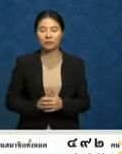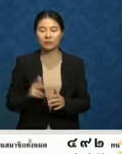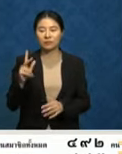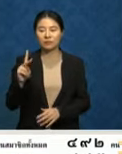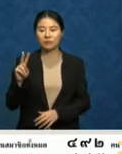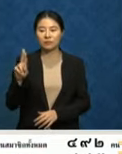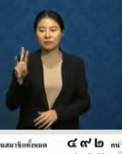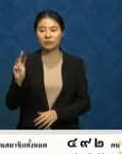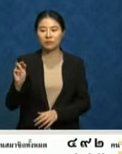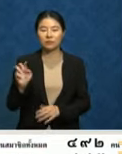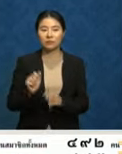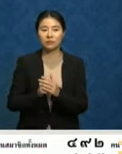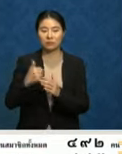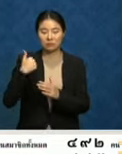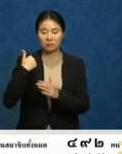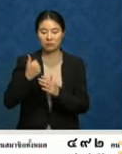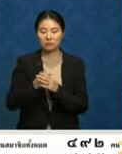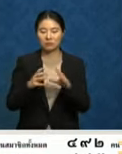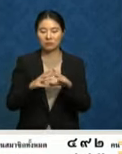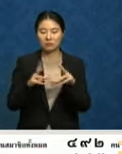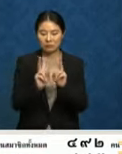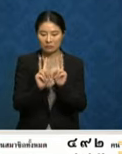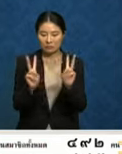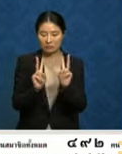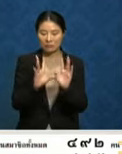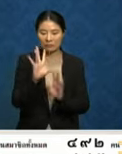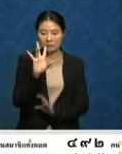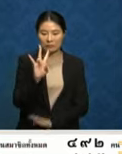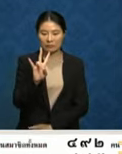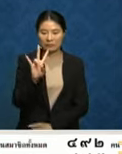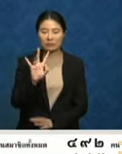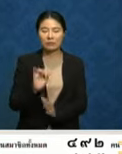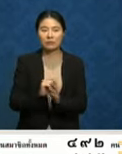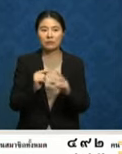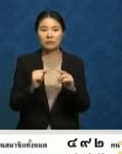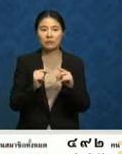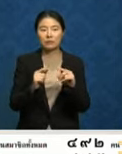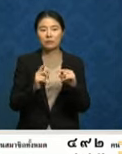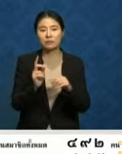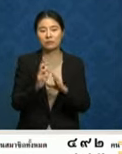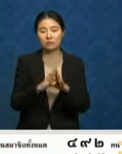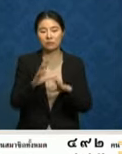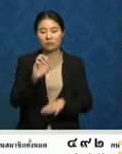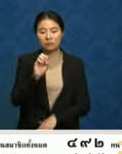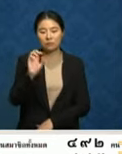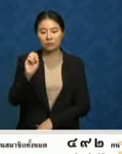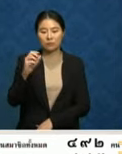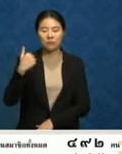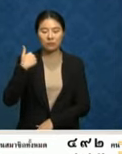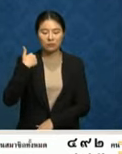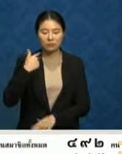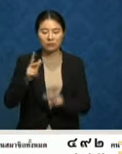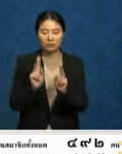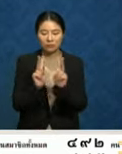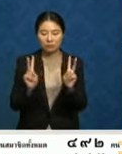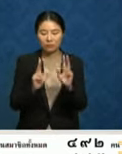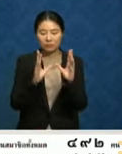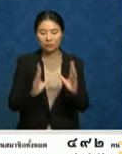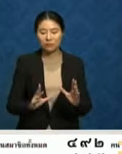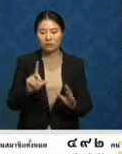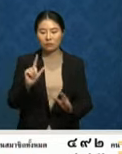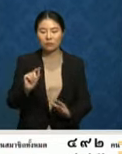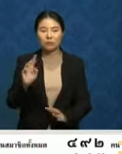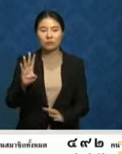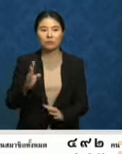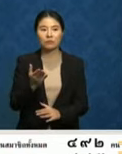รัฐมนตรีจะมีกรรมาธิการทั้งหมด 7ท่านนะครับแล้วก็ในสัดส่วนของสภาผู้แทนมี 24ท่านครับ